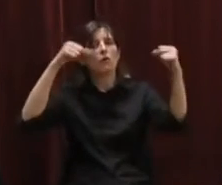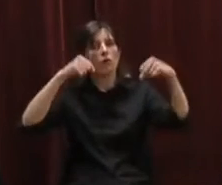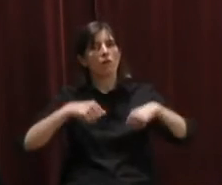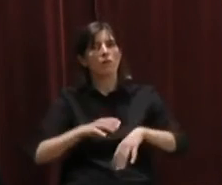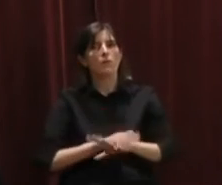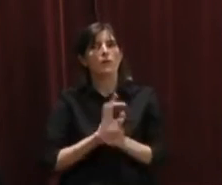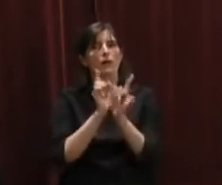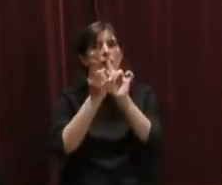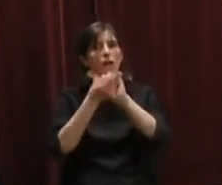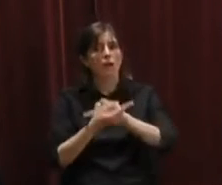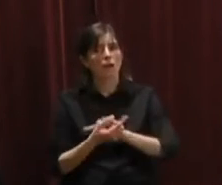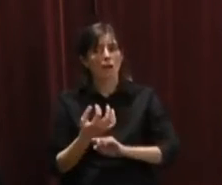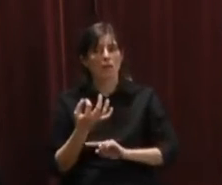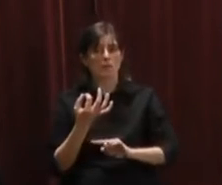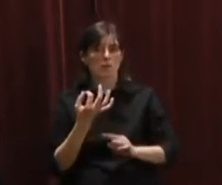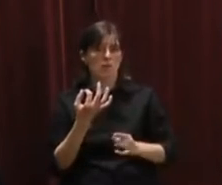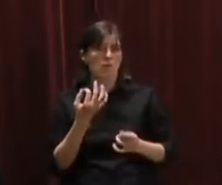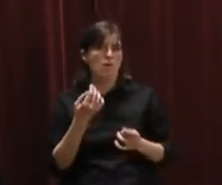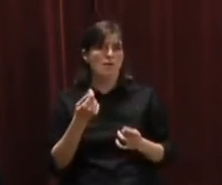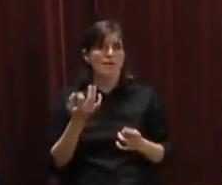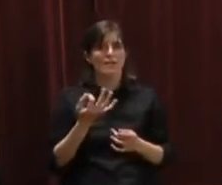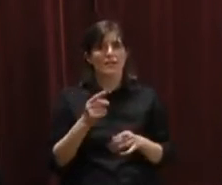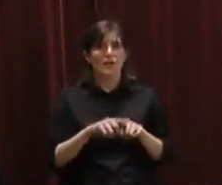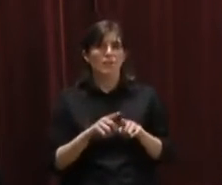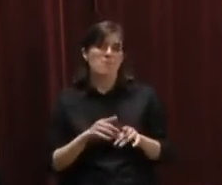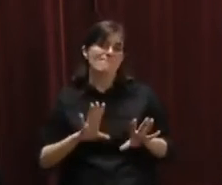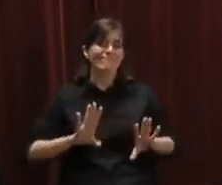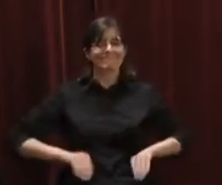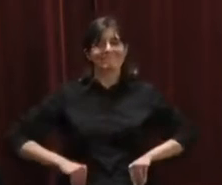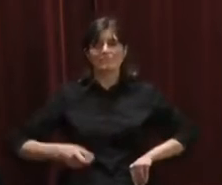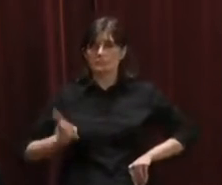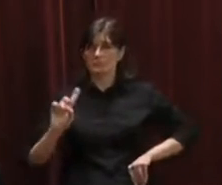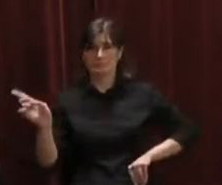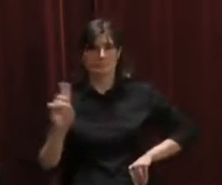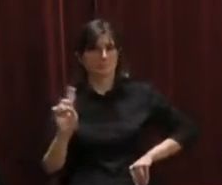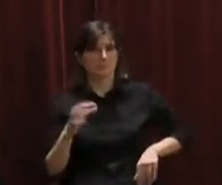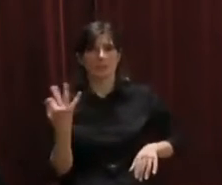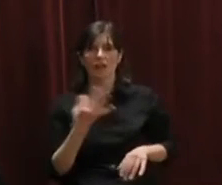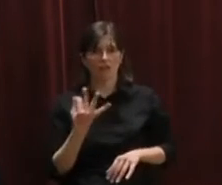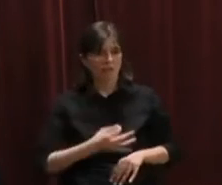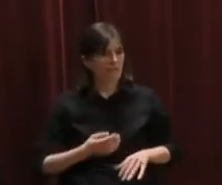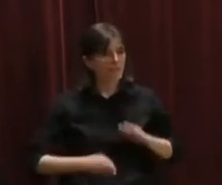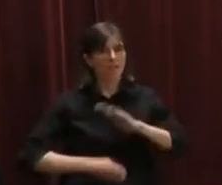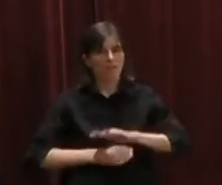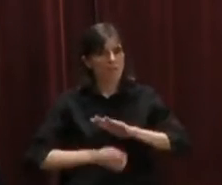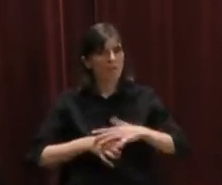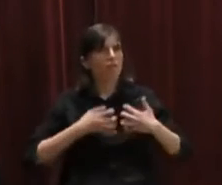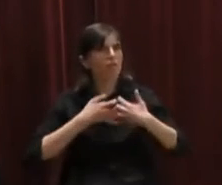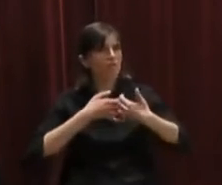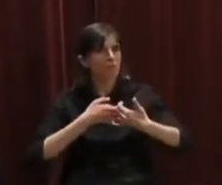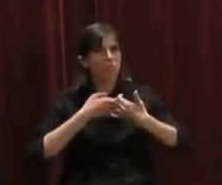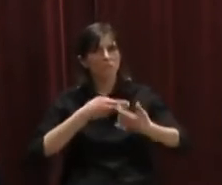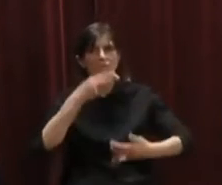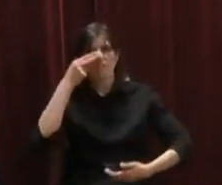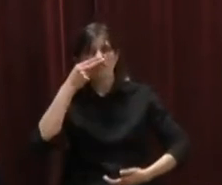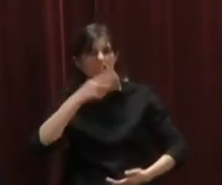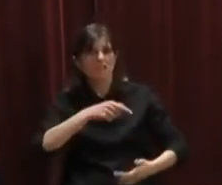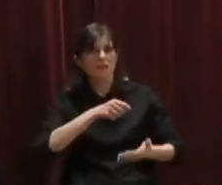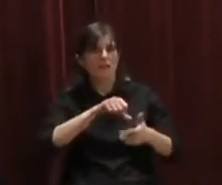nosaltres no ho volem ser. Per tant, hem de seguir defensant els interessos generals i me despedeix,